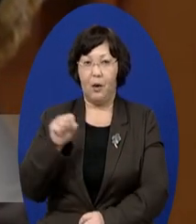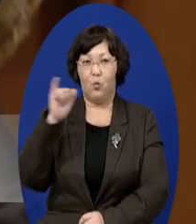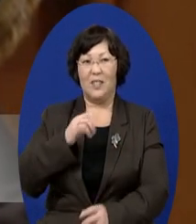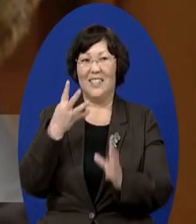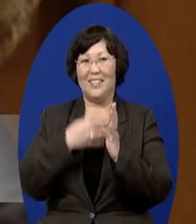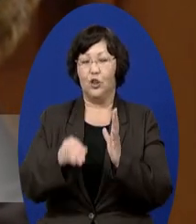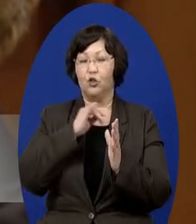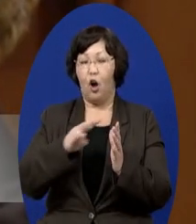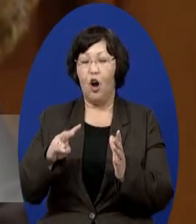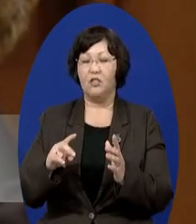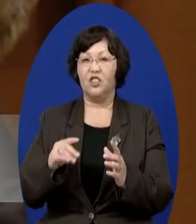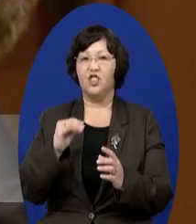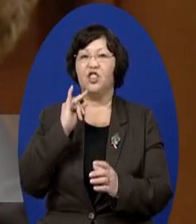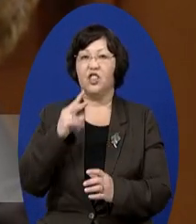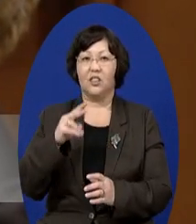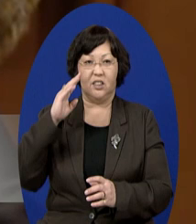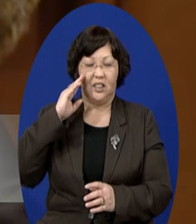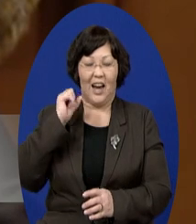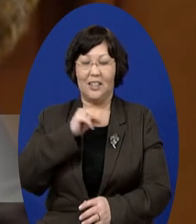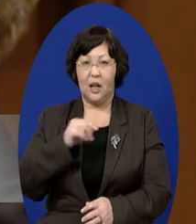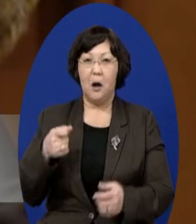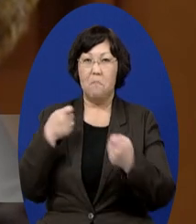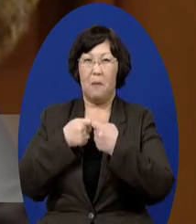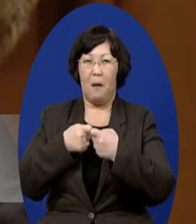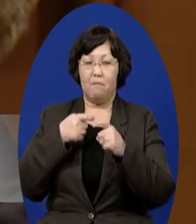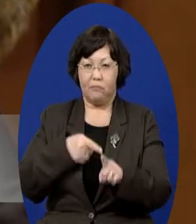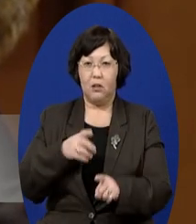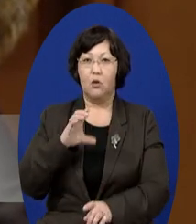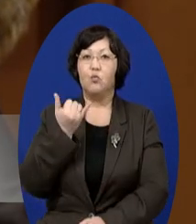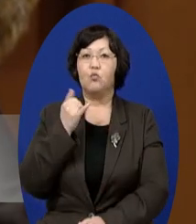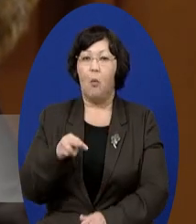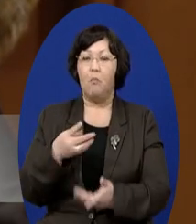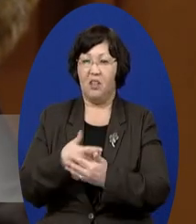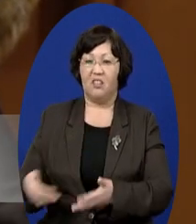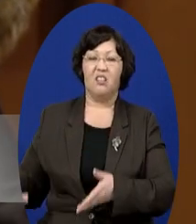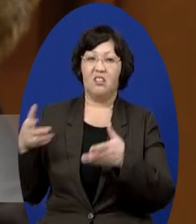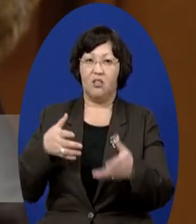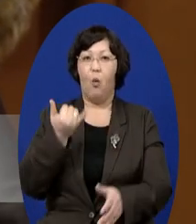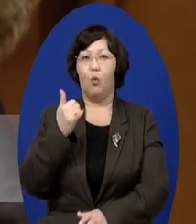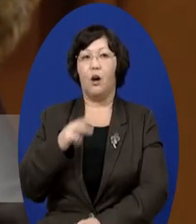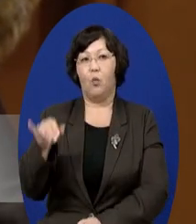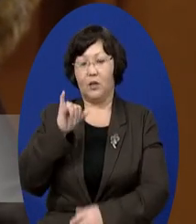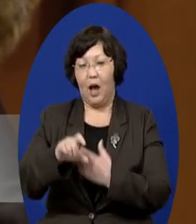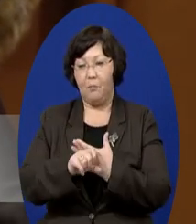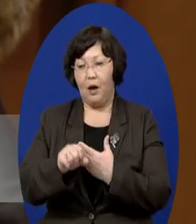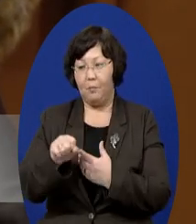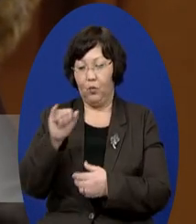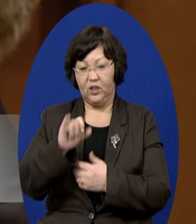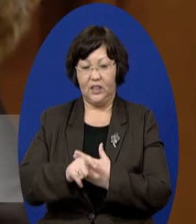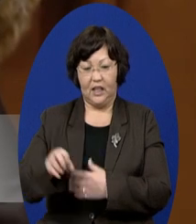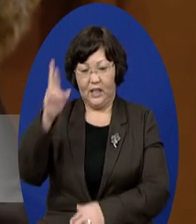цэргийн ачаа тэр дундаа байлдааны сум Украинд ирсэн гэж Украинд дахь Америкийн нэгдсэн улсын элчин сайдын яамны хэвлэлийн албанаас